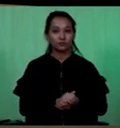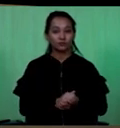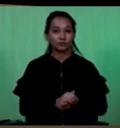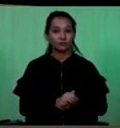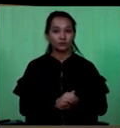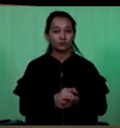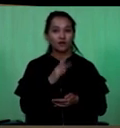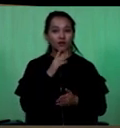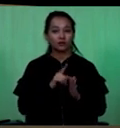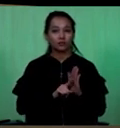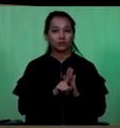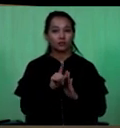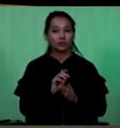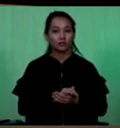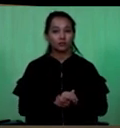Vaqt ketdi.